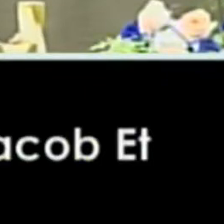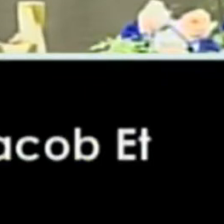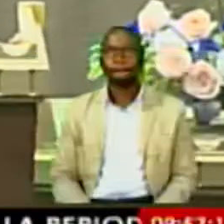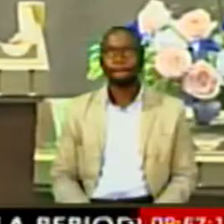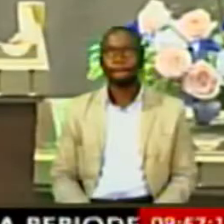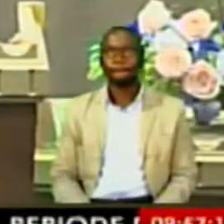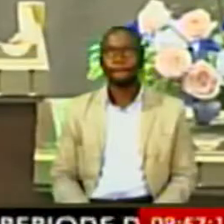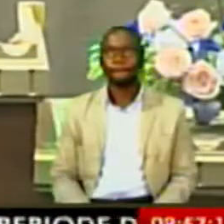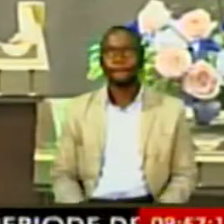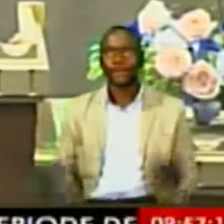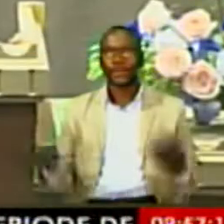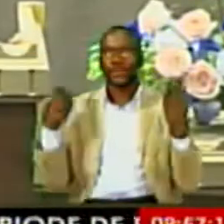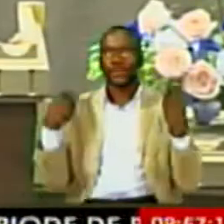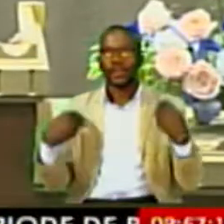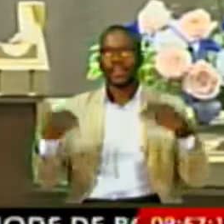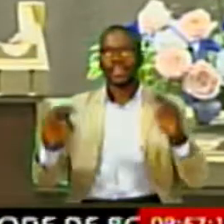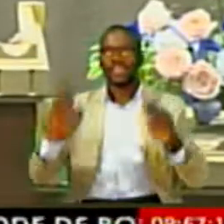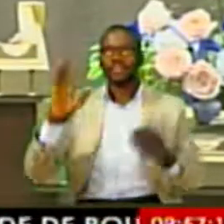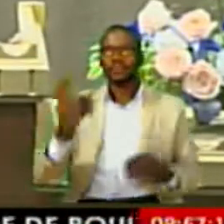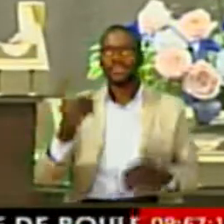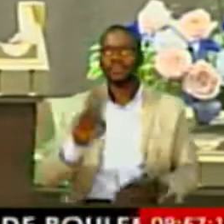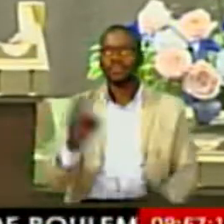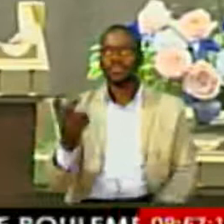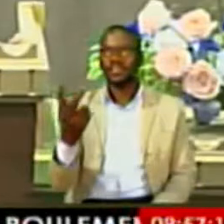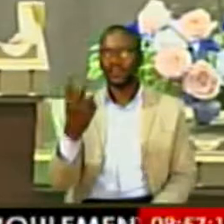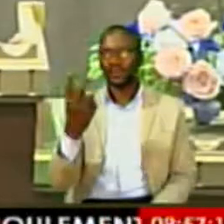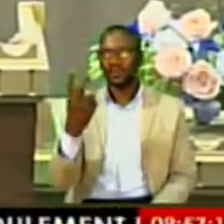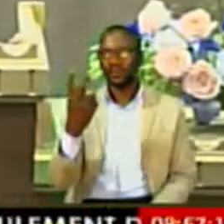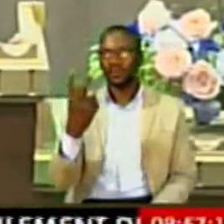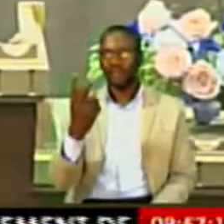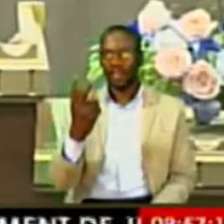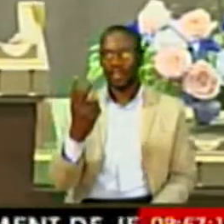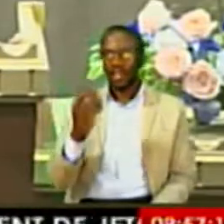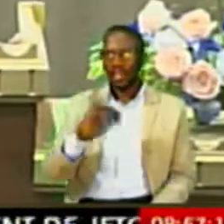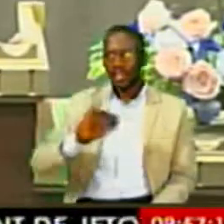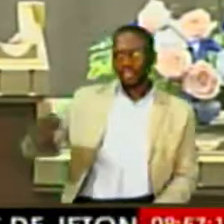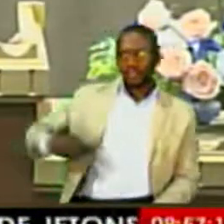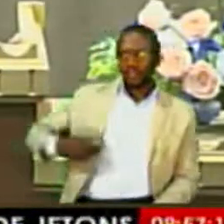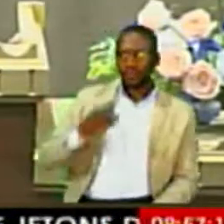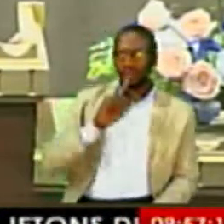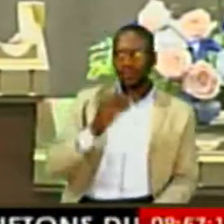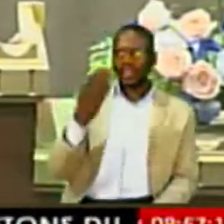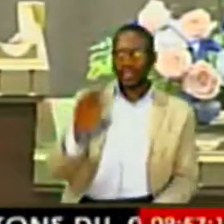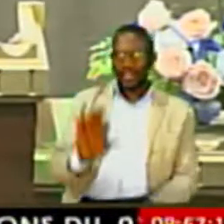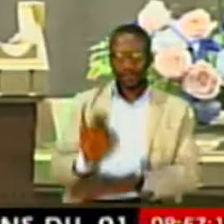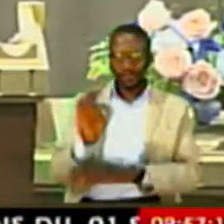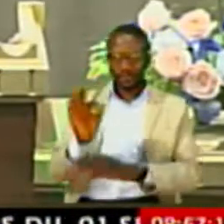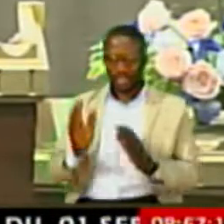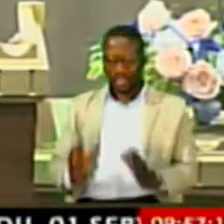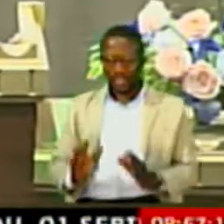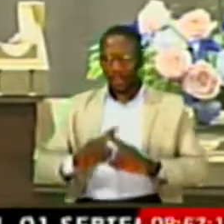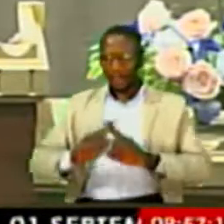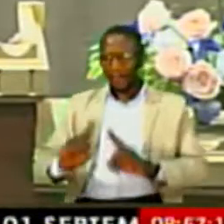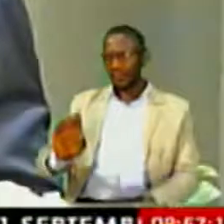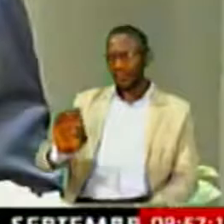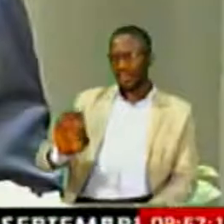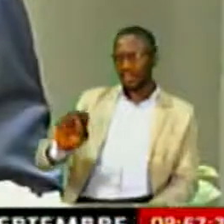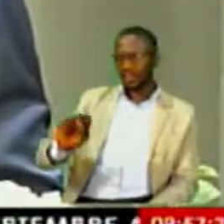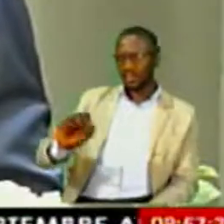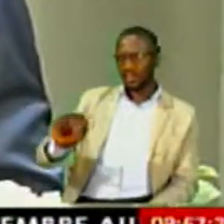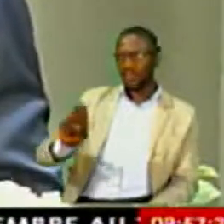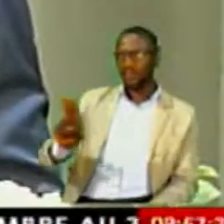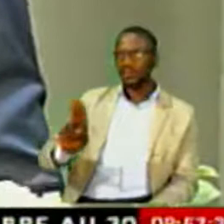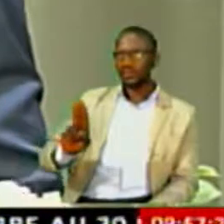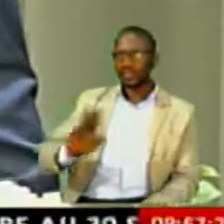2. Malachi Jacob verse 2. Était un élu. Jacob was an elect. Mais Esaü n'était pas un élu. But Esau